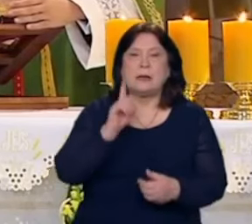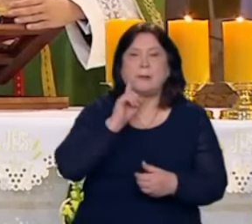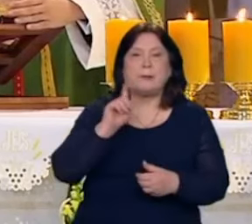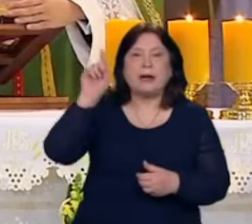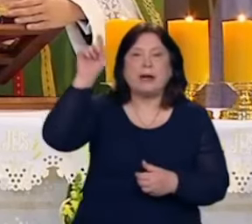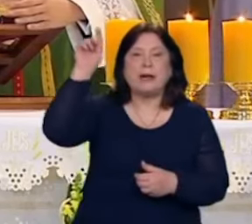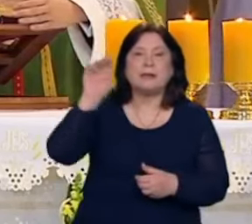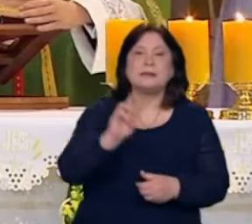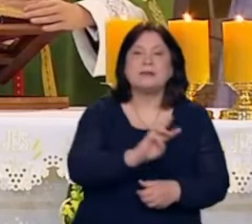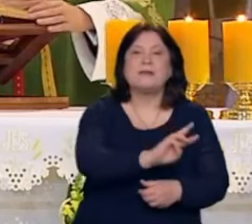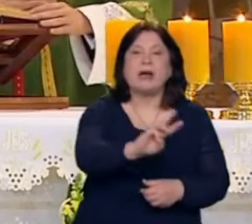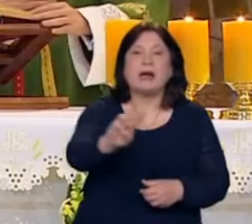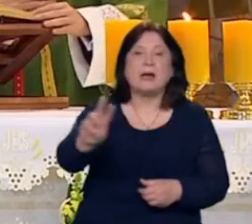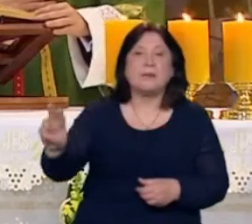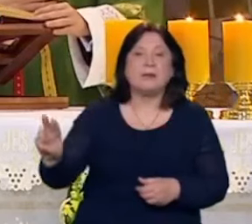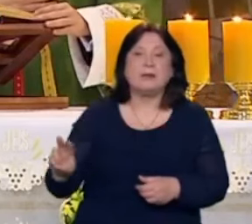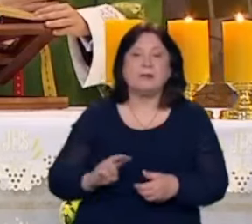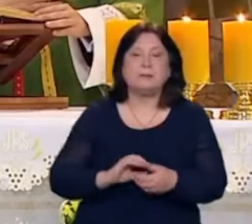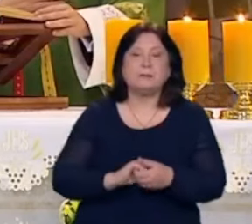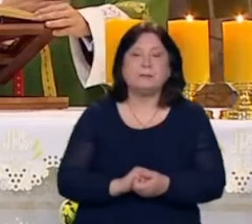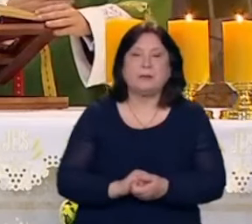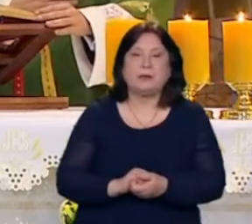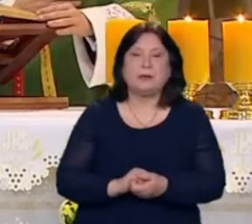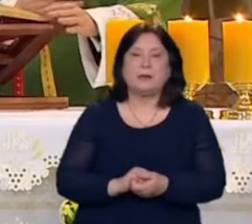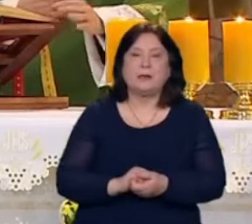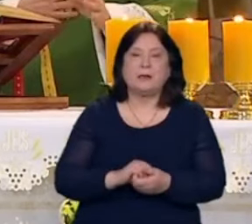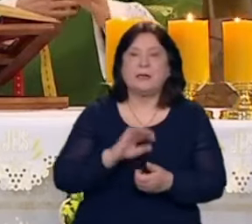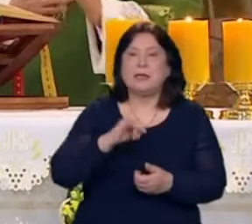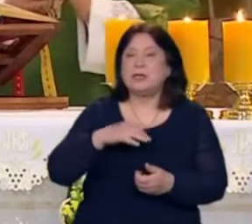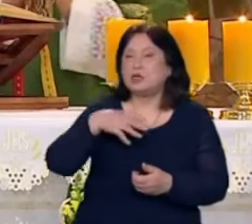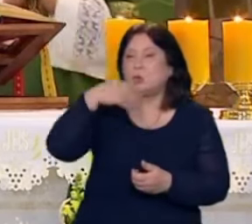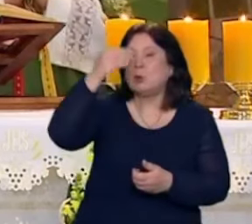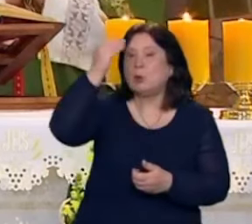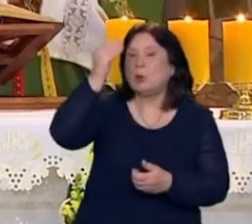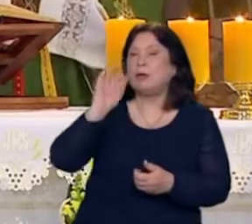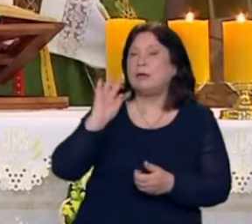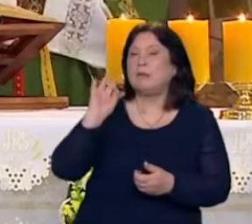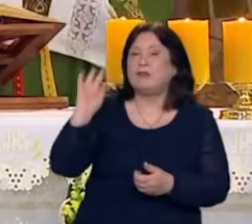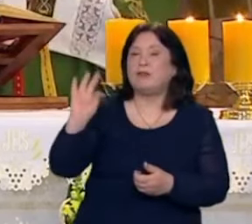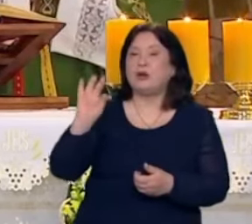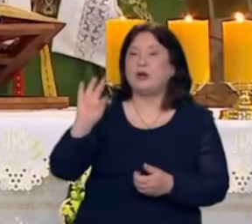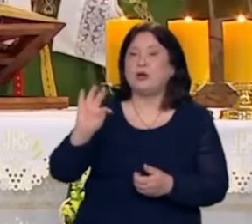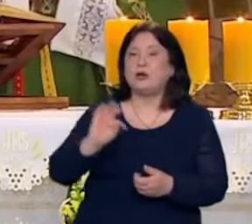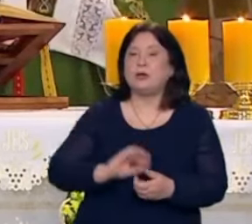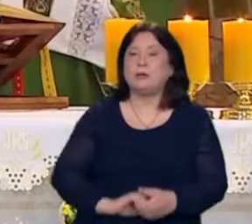Pan z wami i z duchem